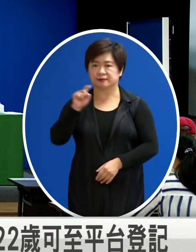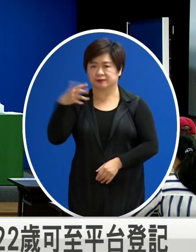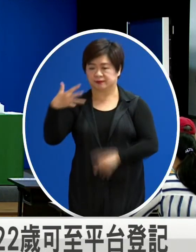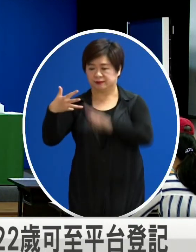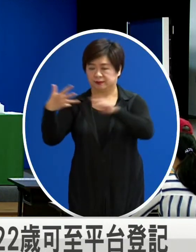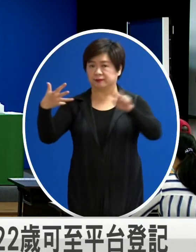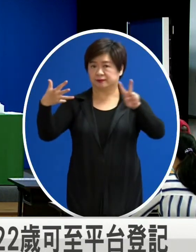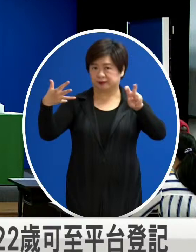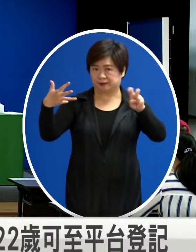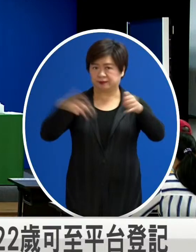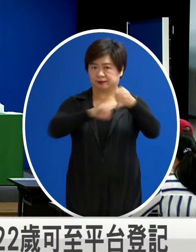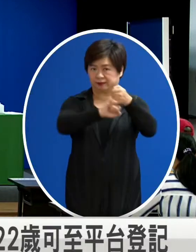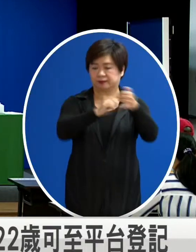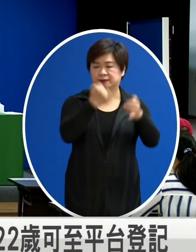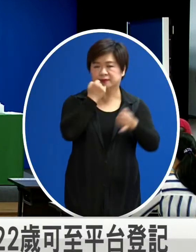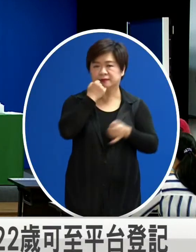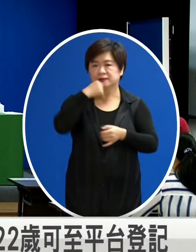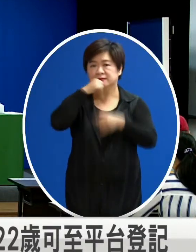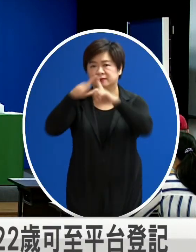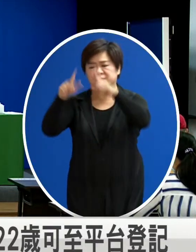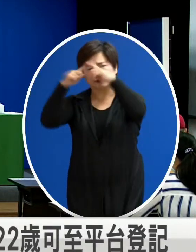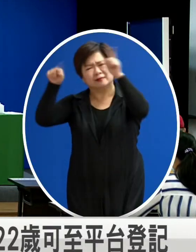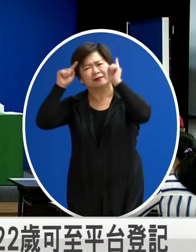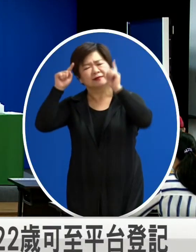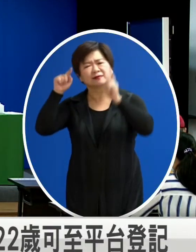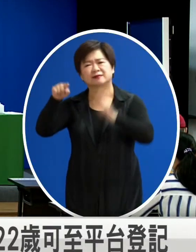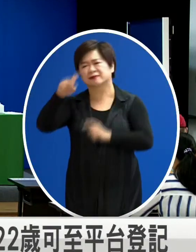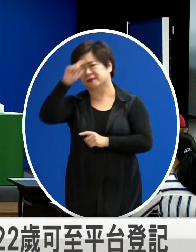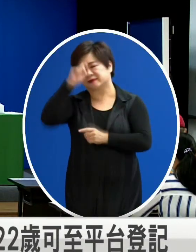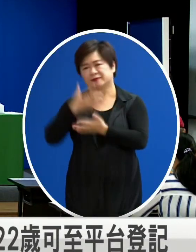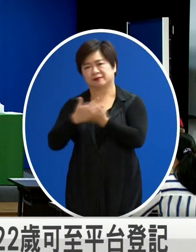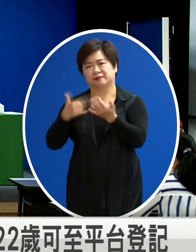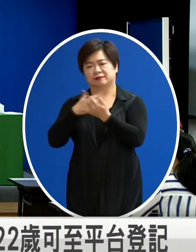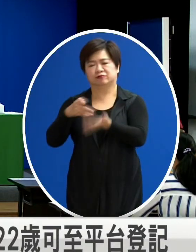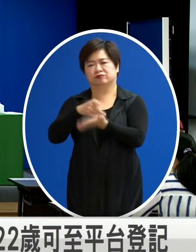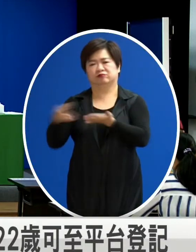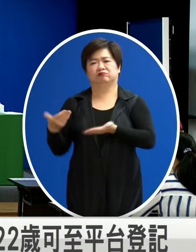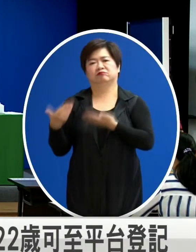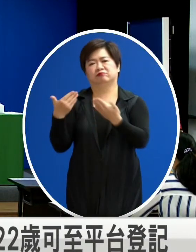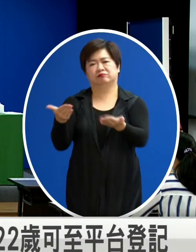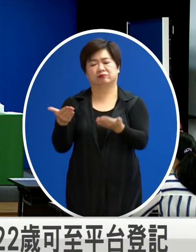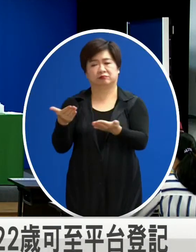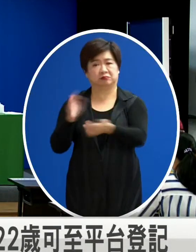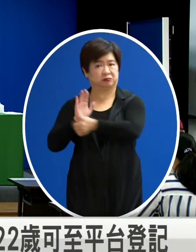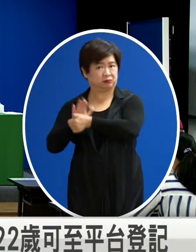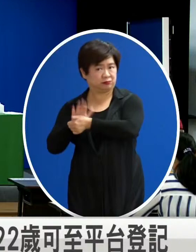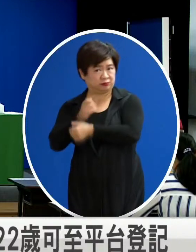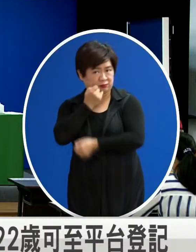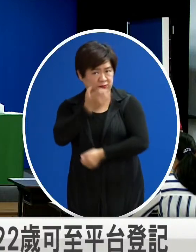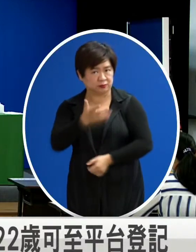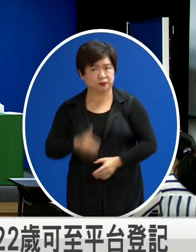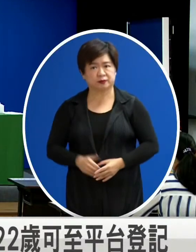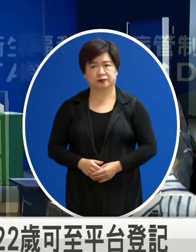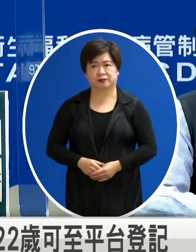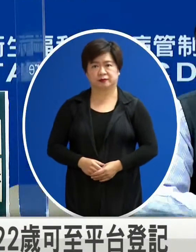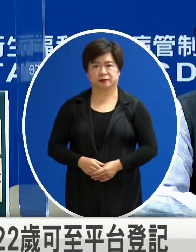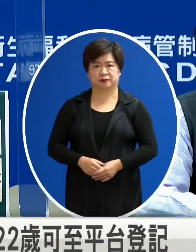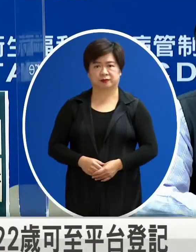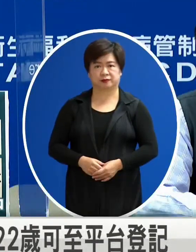18到22岁现在可以开放预约，然后台湾大学是希望说学生也可以直接造册施打，有考虑朝这个方向来前进